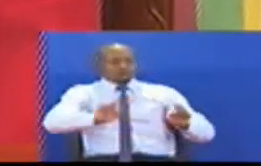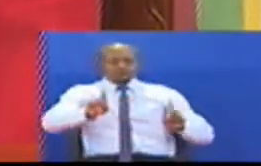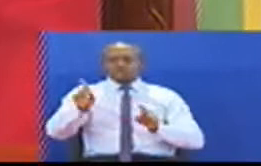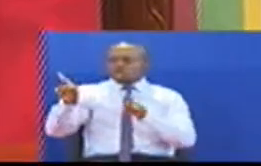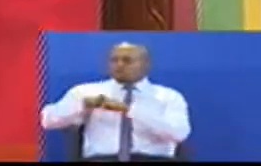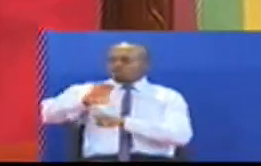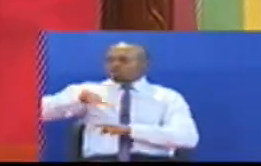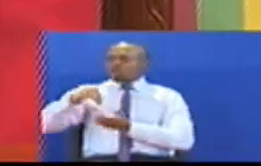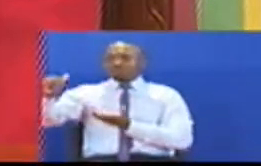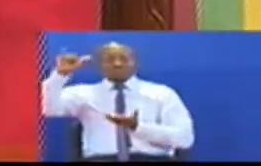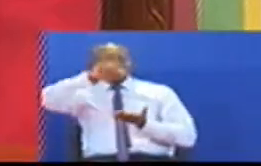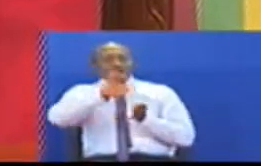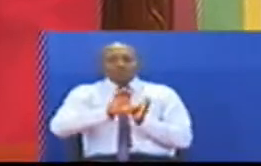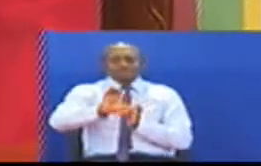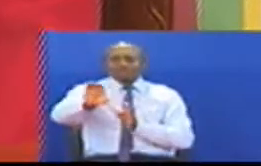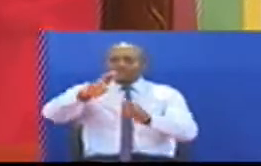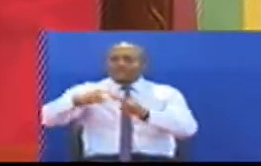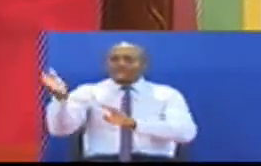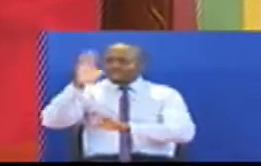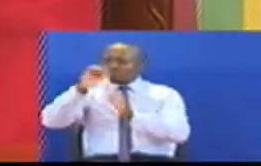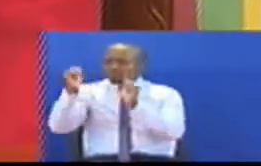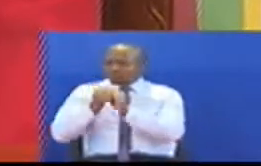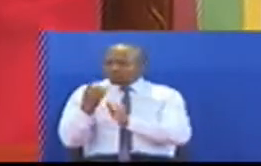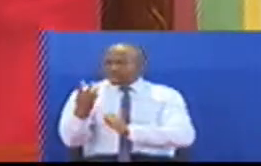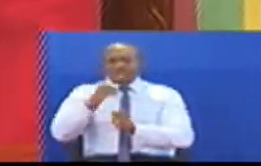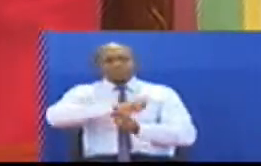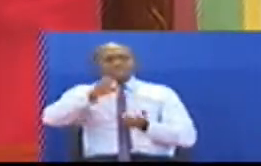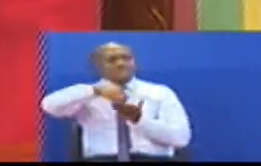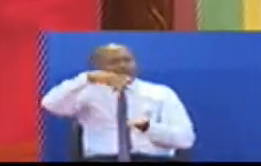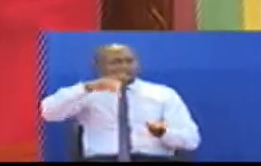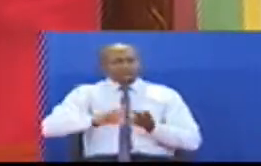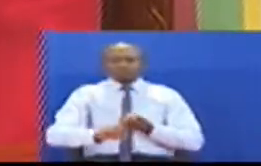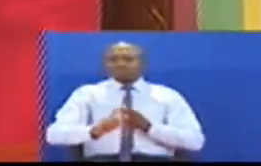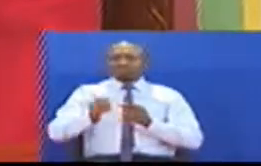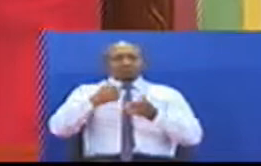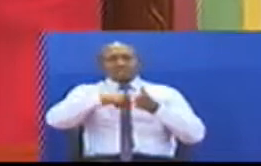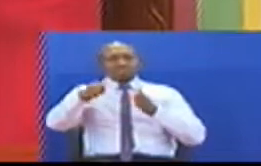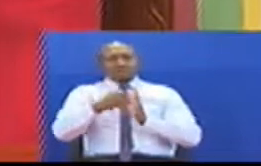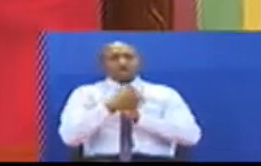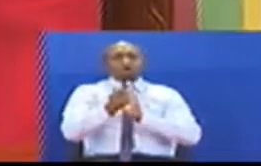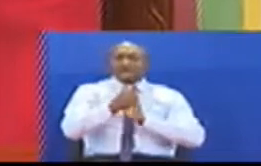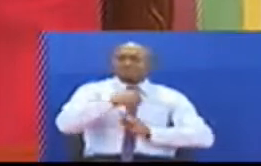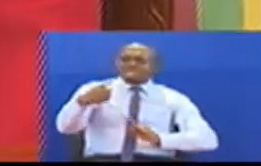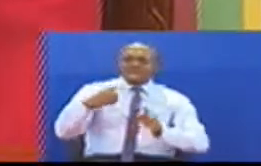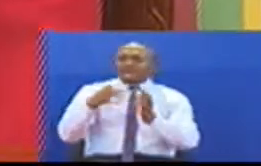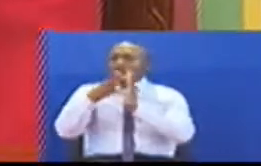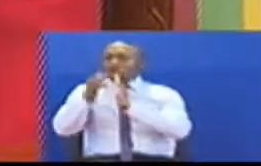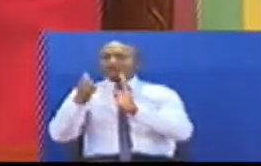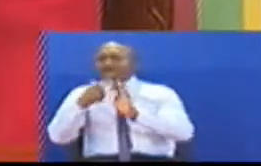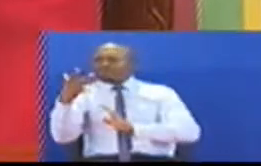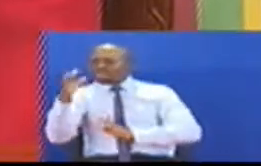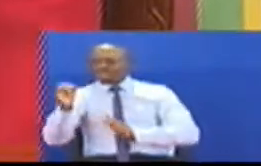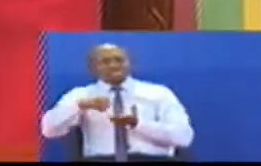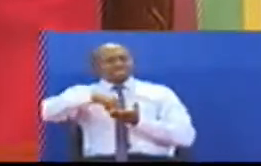zetu wawakalie hizo siku 14 bila gharama hiyo kubwa, dola 150, dola 100, dola 50? Hizo ni hela nyingi sana kwa hao